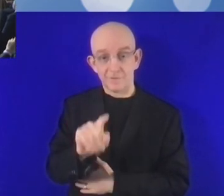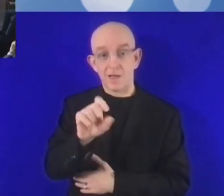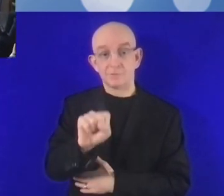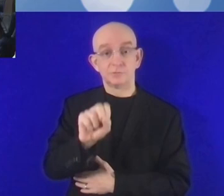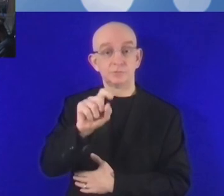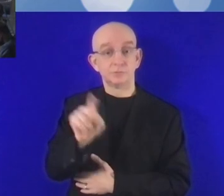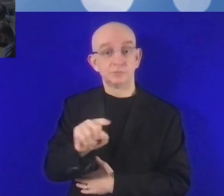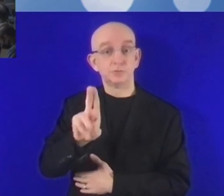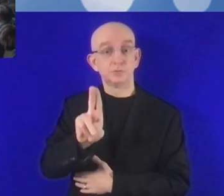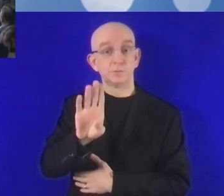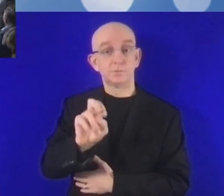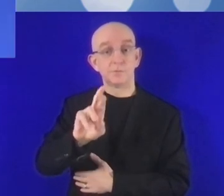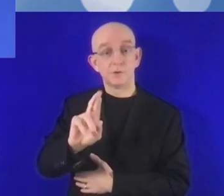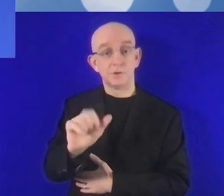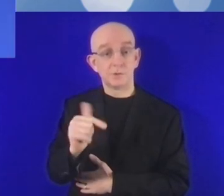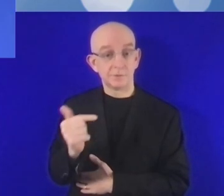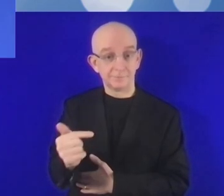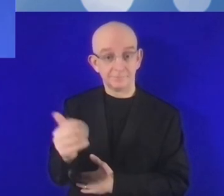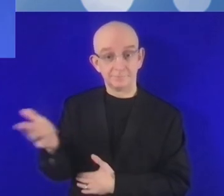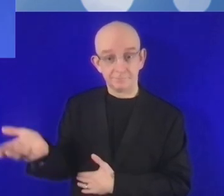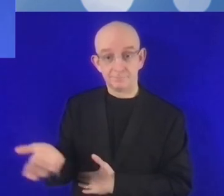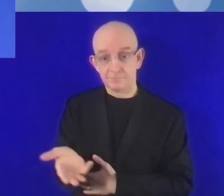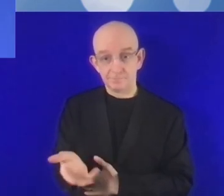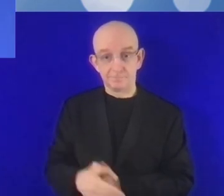Приветствую вас на сцене, передаю вам слово,